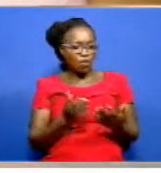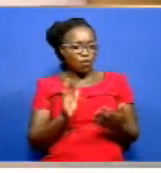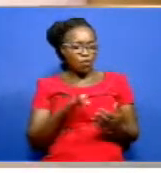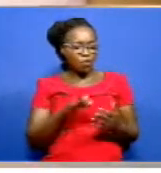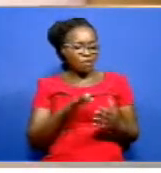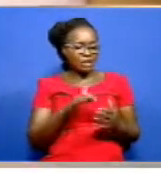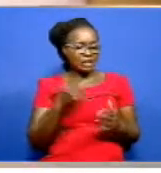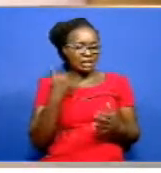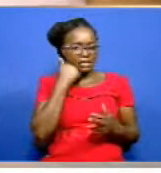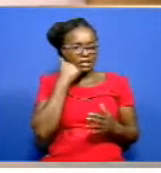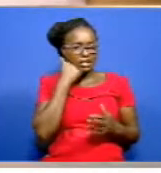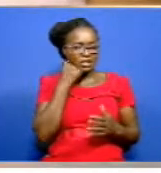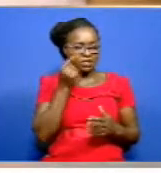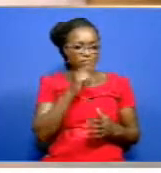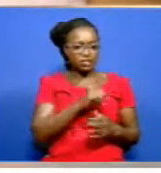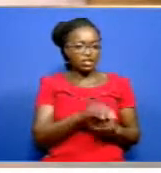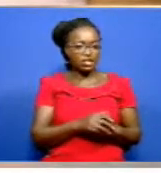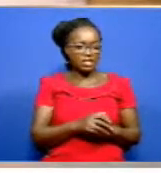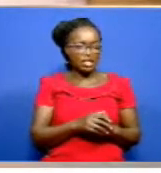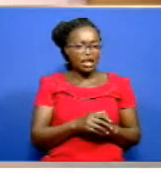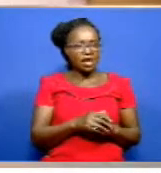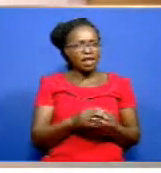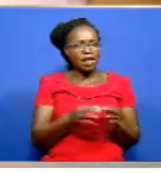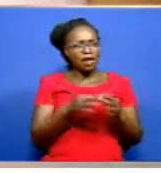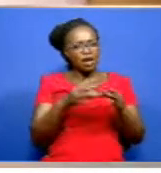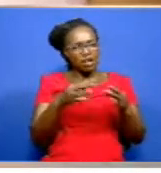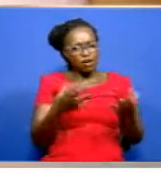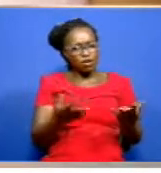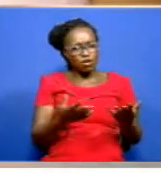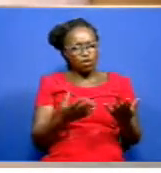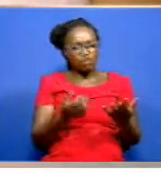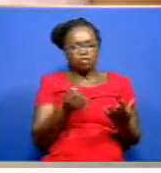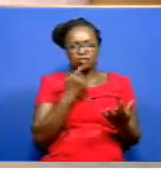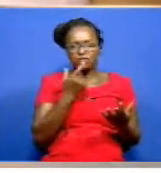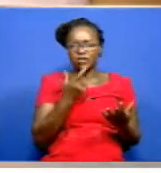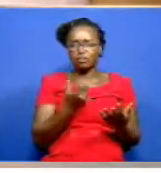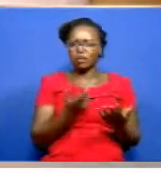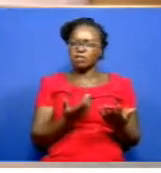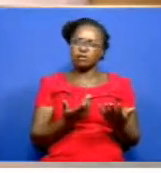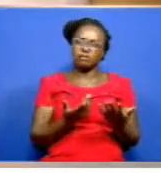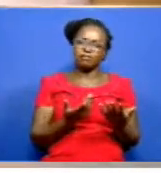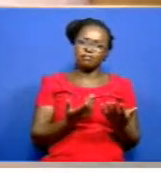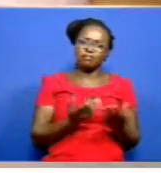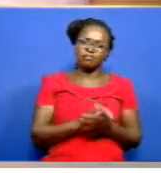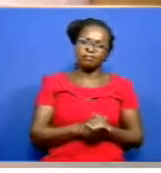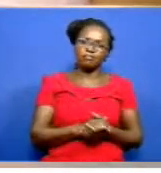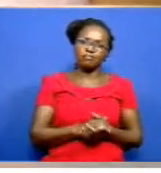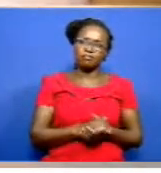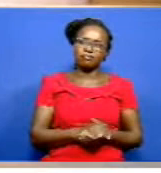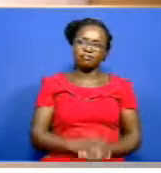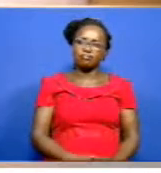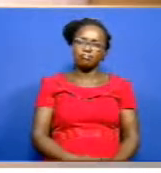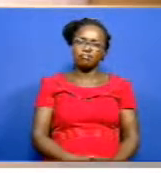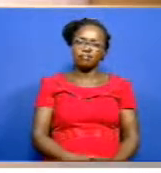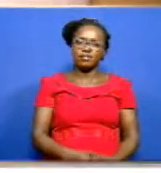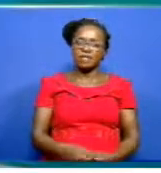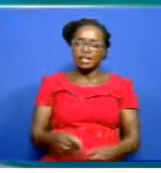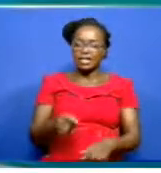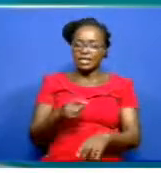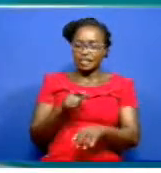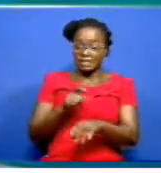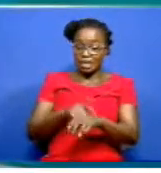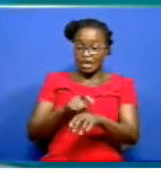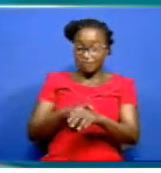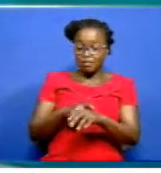Nancy. Tiba yake inachukua muda gani, ama haina muda tiba? Ama haina muda tiba kwa